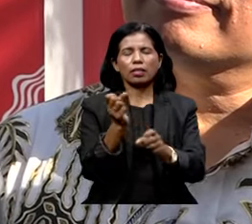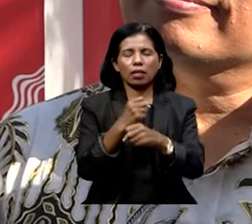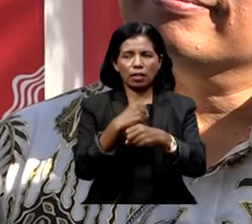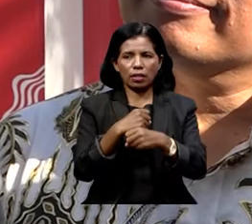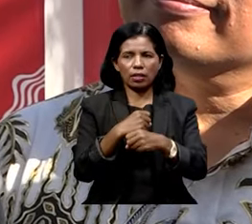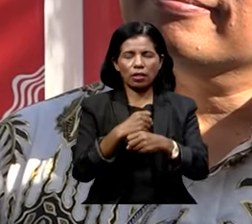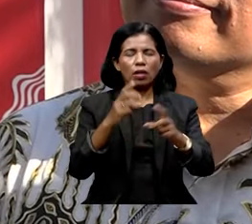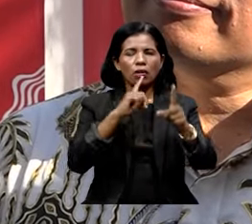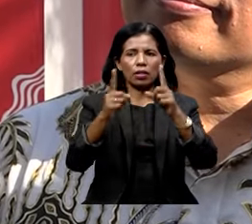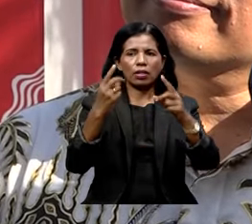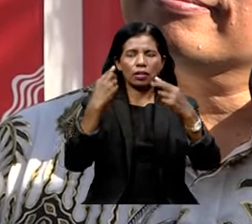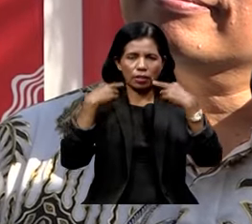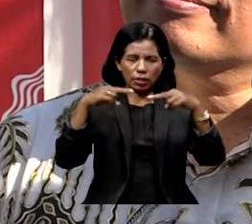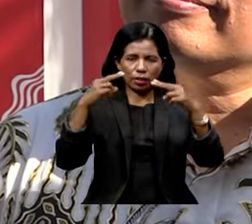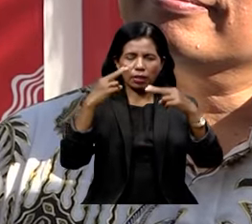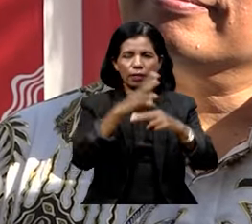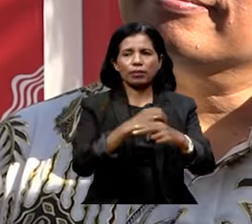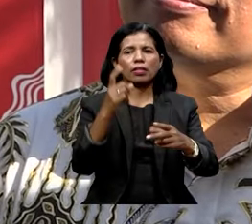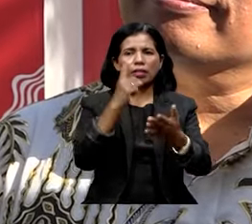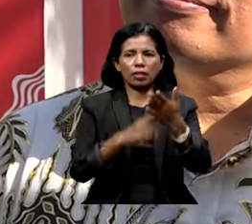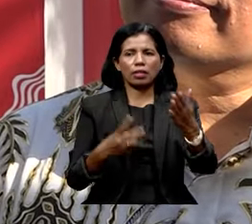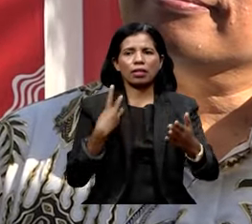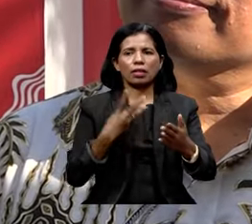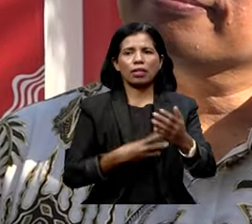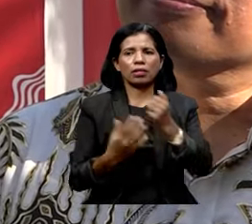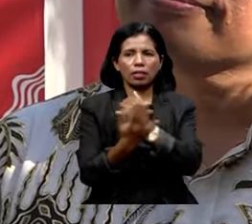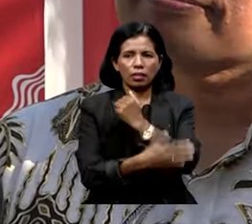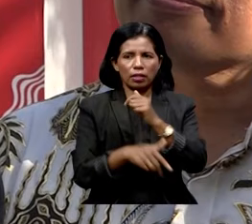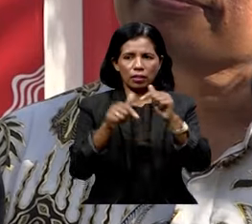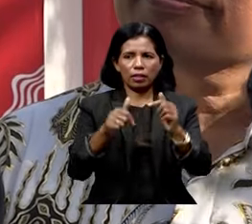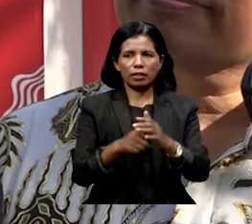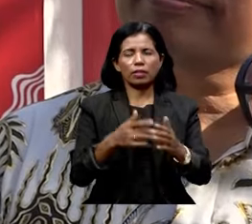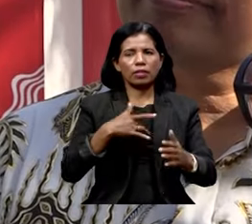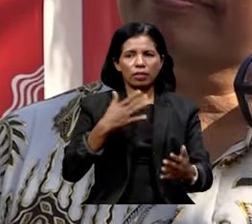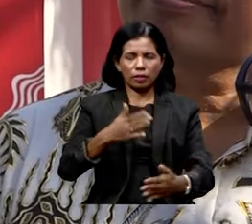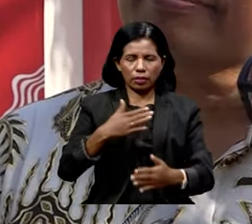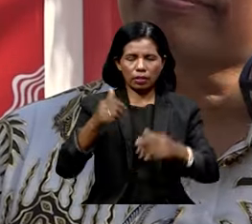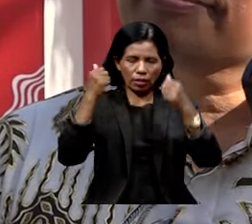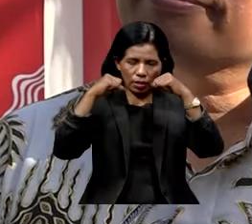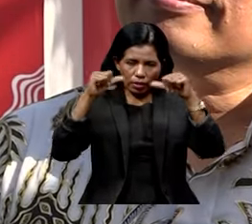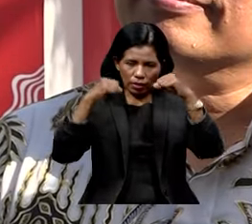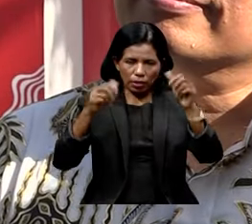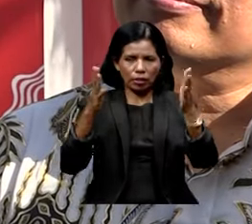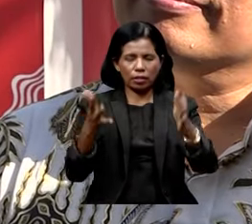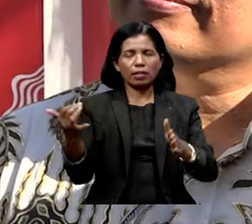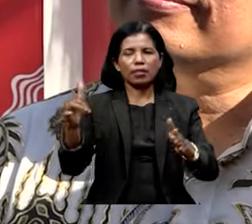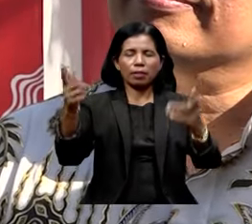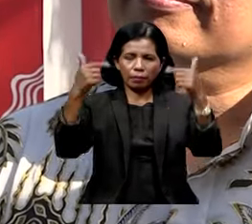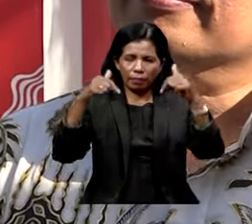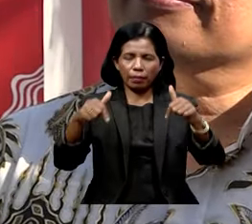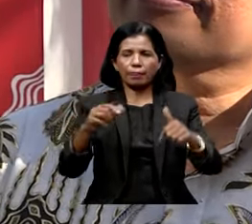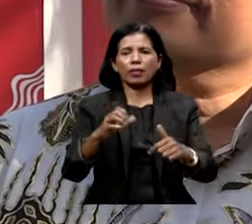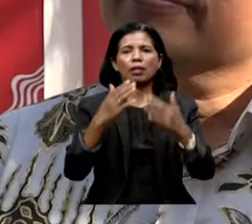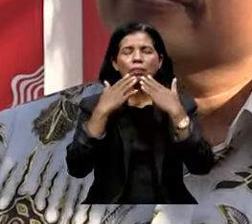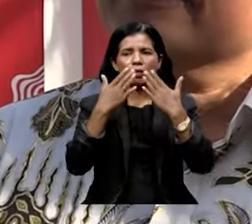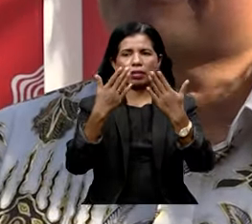NB relatable loh so saya demak kontese itanya nasau. Apresia loh so artista sir NB maka mai entau berdesa